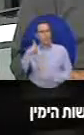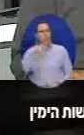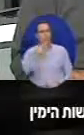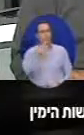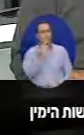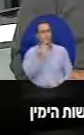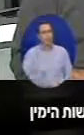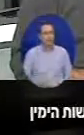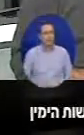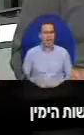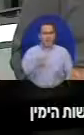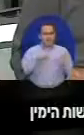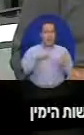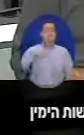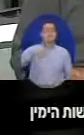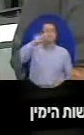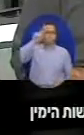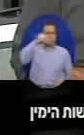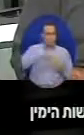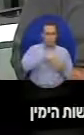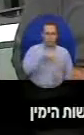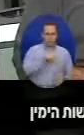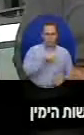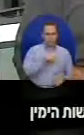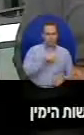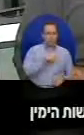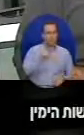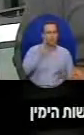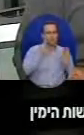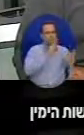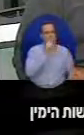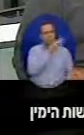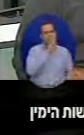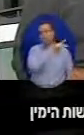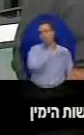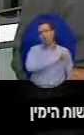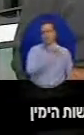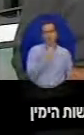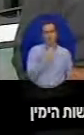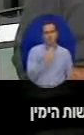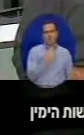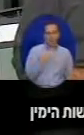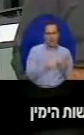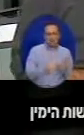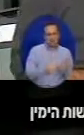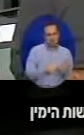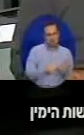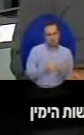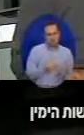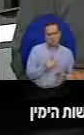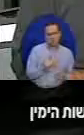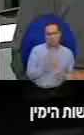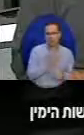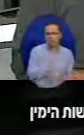עם דנון. מצביעי הליכוד בתוך הפריימריז יודעים שאף אחד לא יכול להביא אותם לתוצאה יותר טובה מנתניהו היום. אני מסכים איתך. ולכן זה לא פקטור. לא,